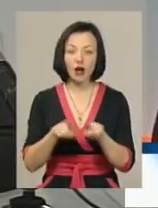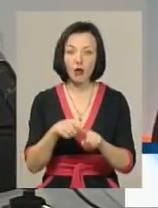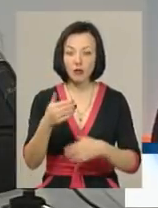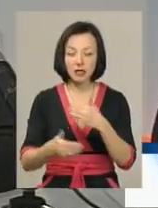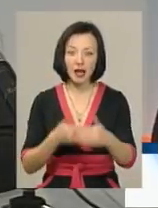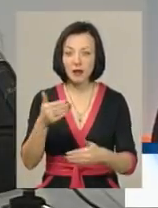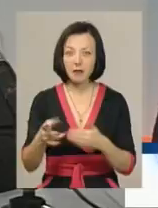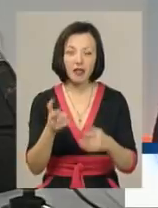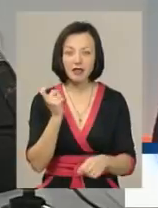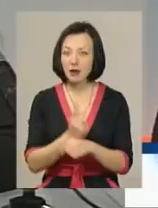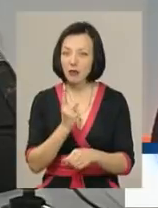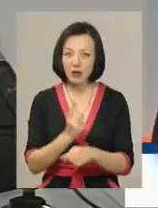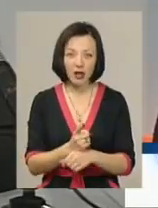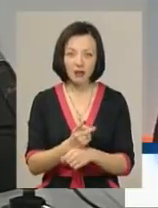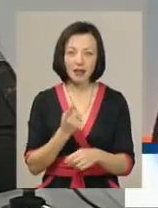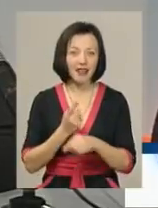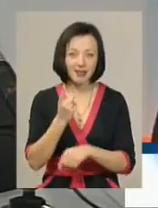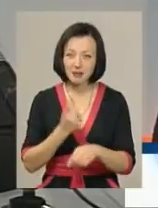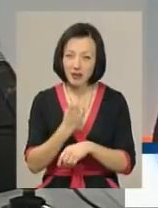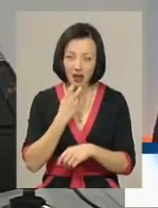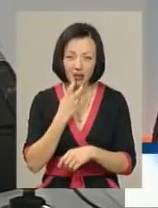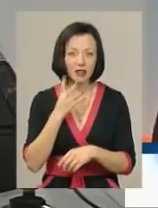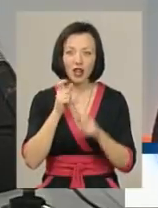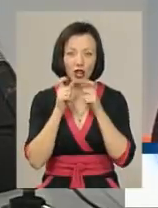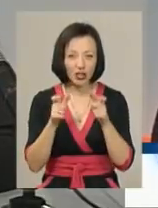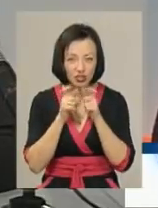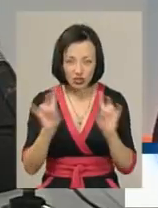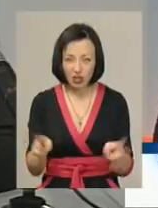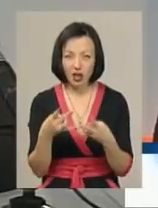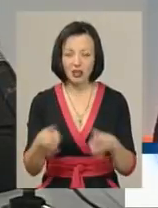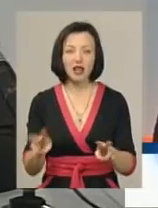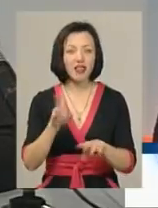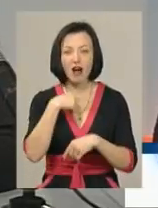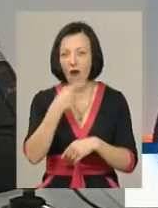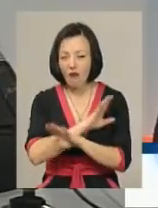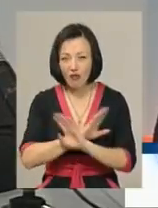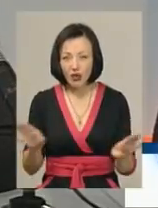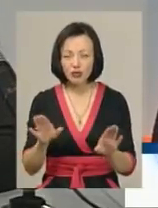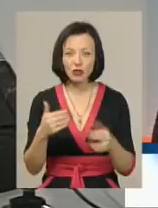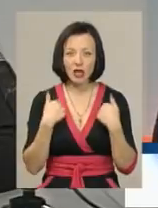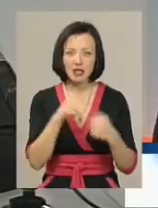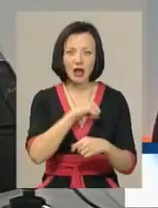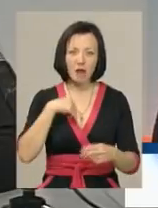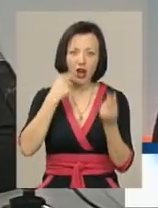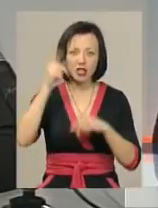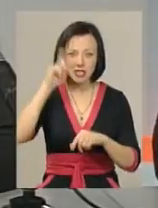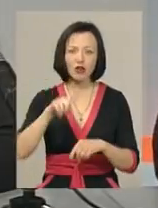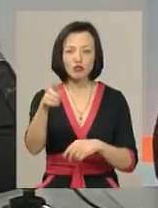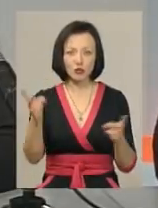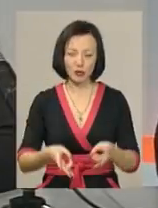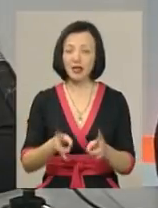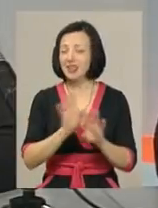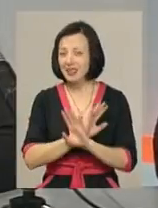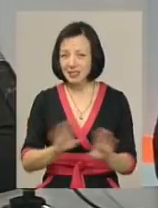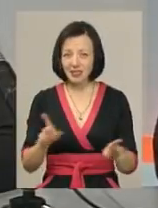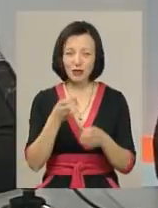темпі не не забороняти не насміхатися не кричати Не е говорити що я я сама краще знаю що тобі потрібно